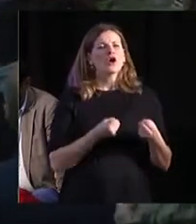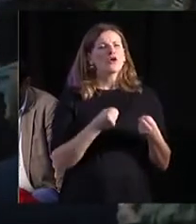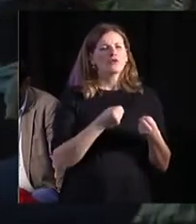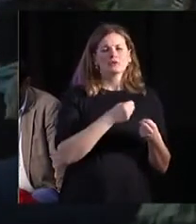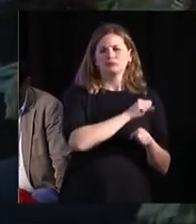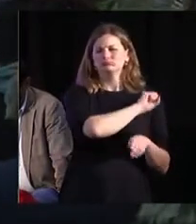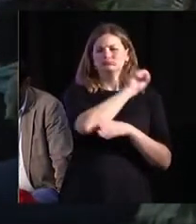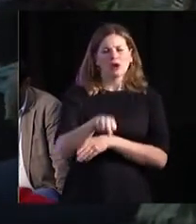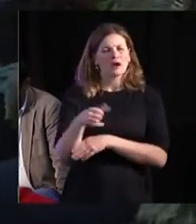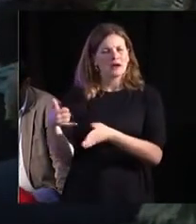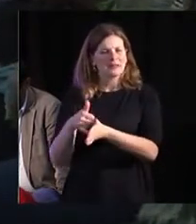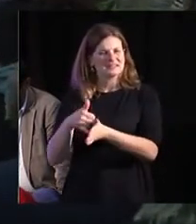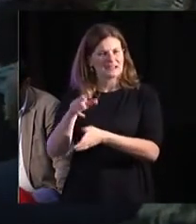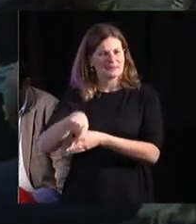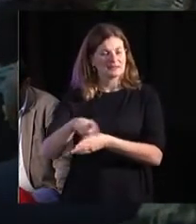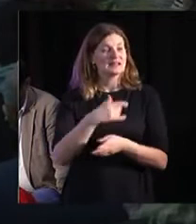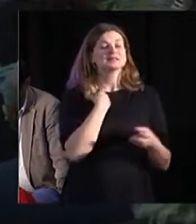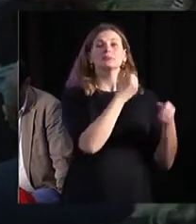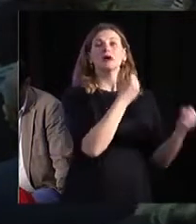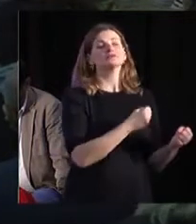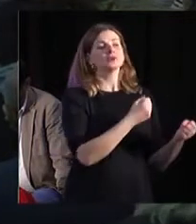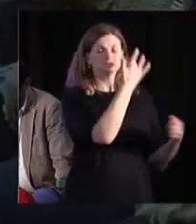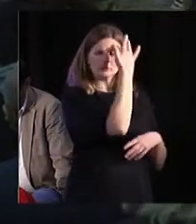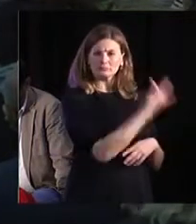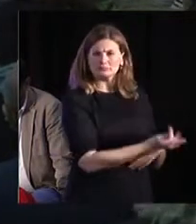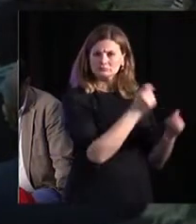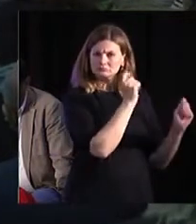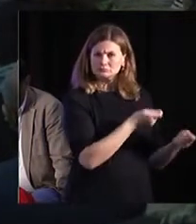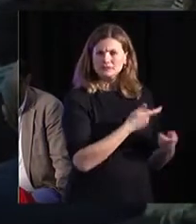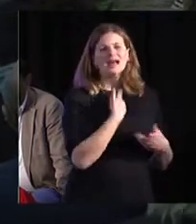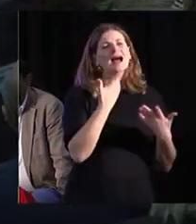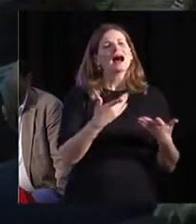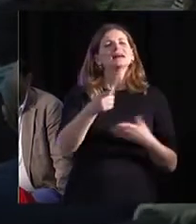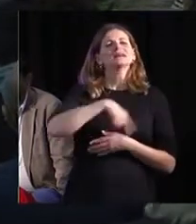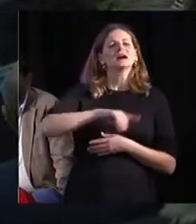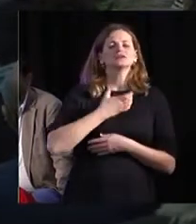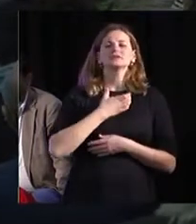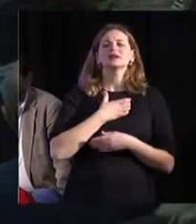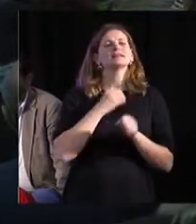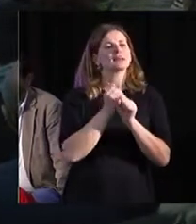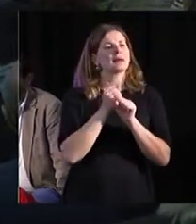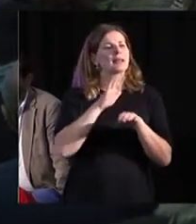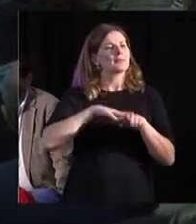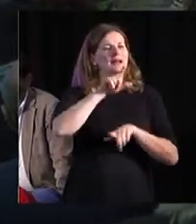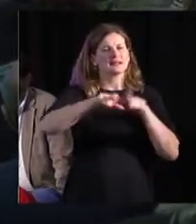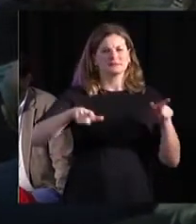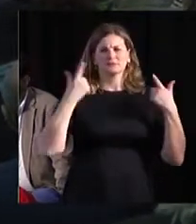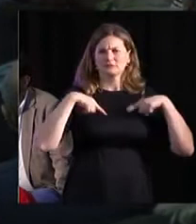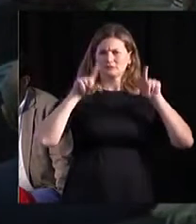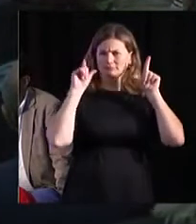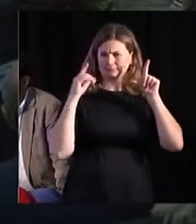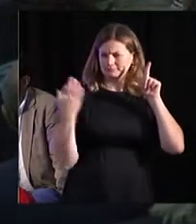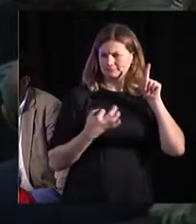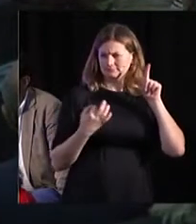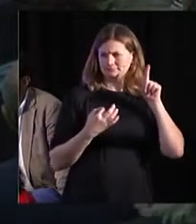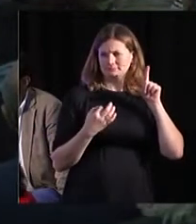i dèbils amb els forts. I ara tenim un ajuntament que està al servei de la gent